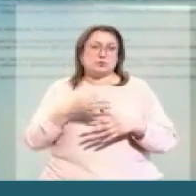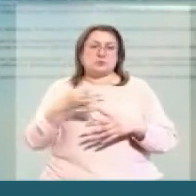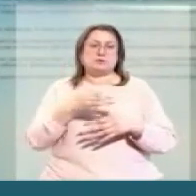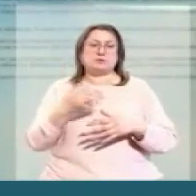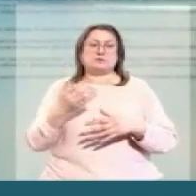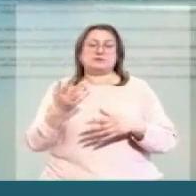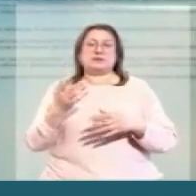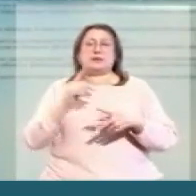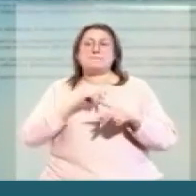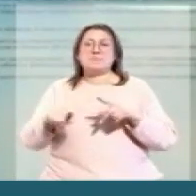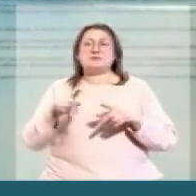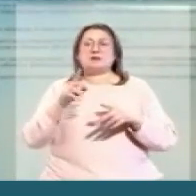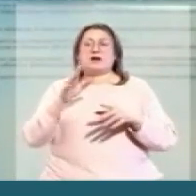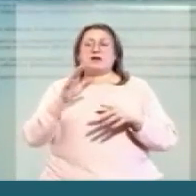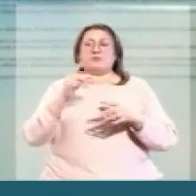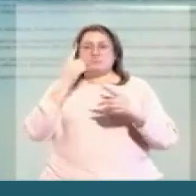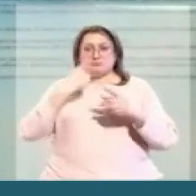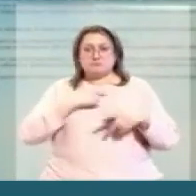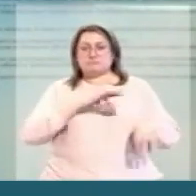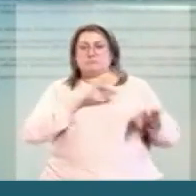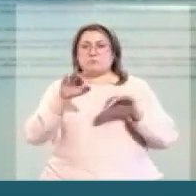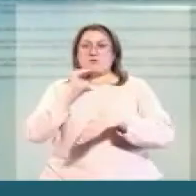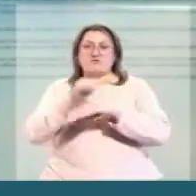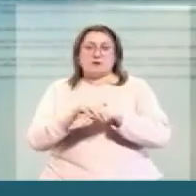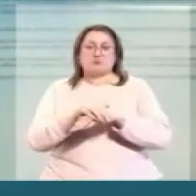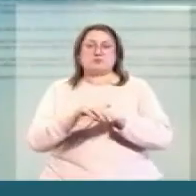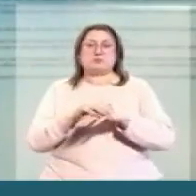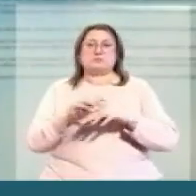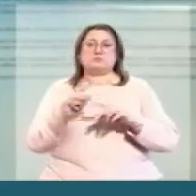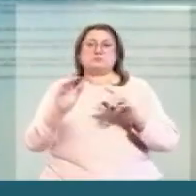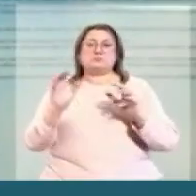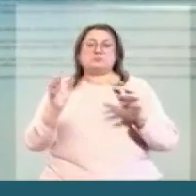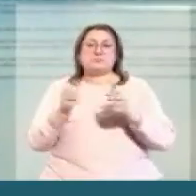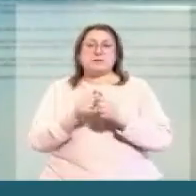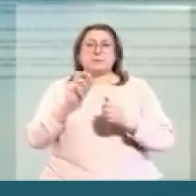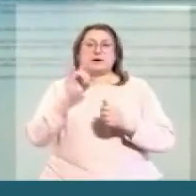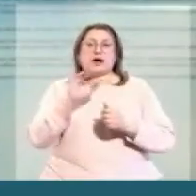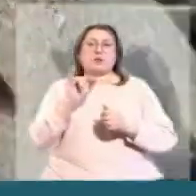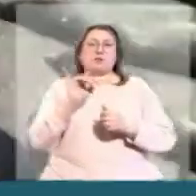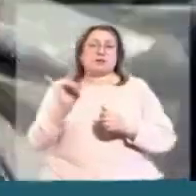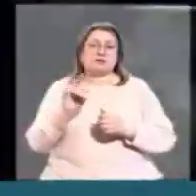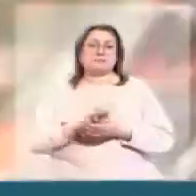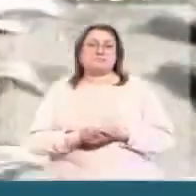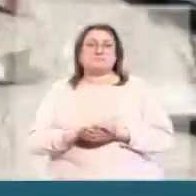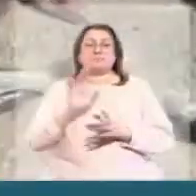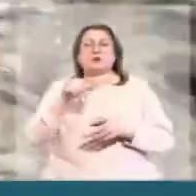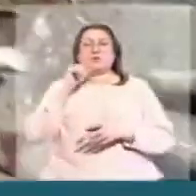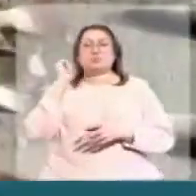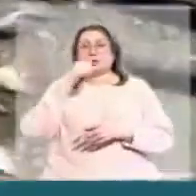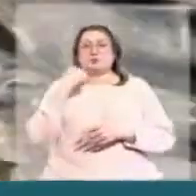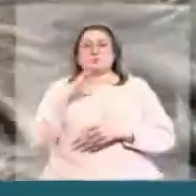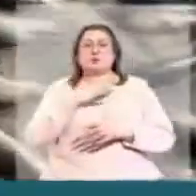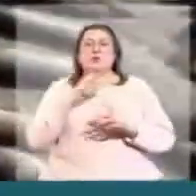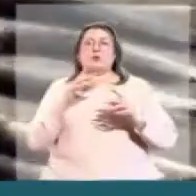для своевременного реагирования, выездов по фактам браконьерства тоже. Эта работа проводится. Также в прошлом году было